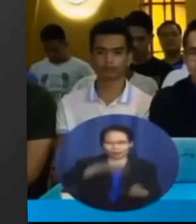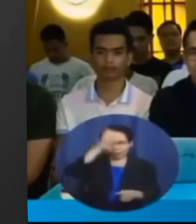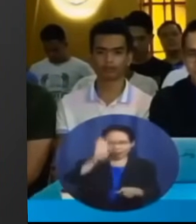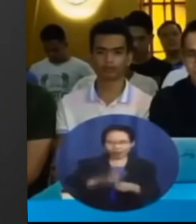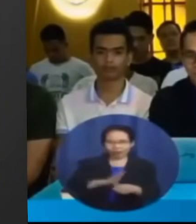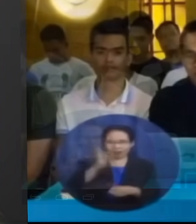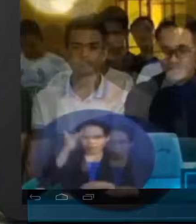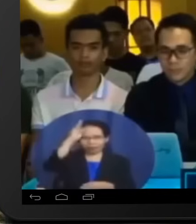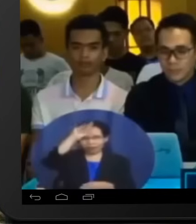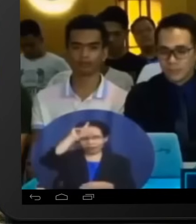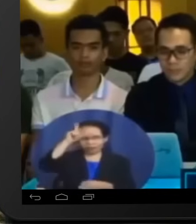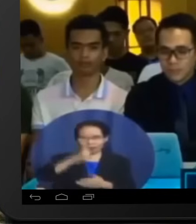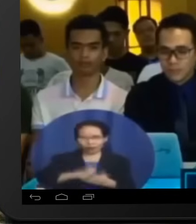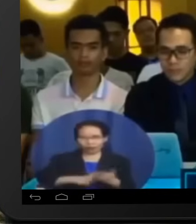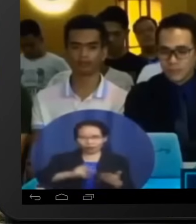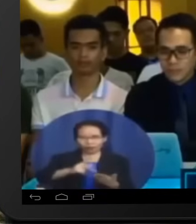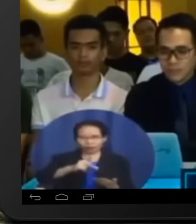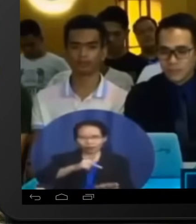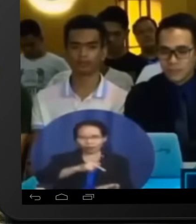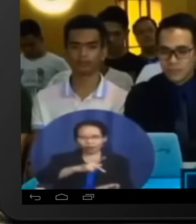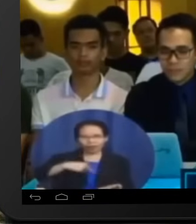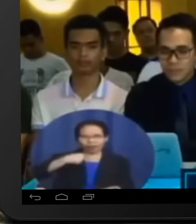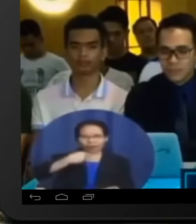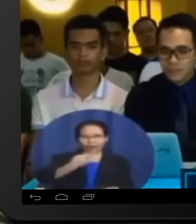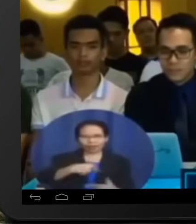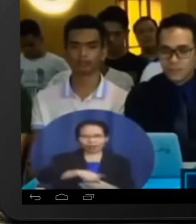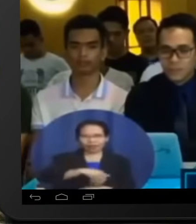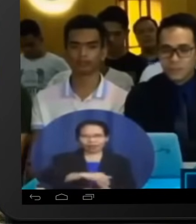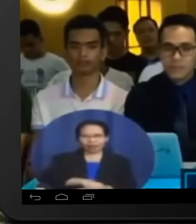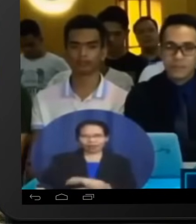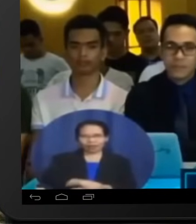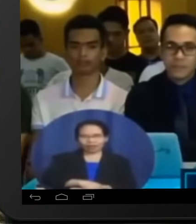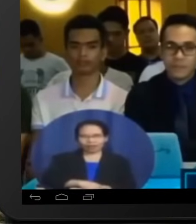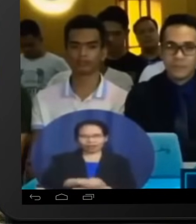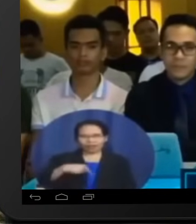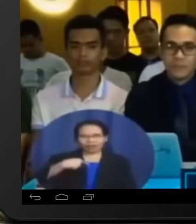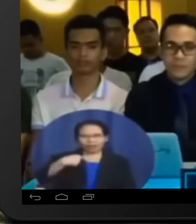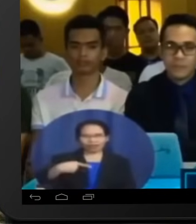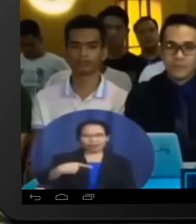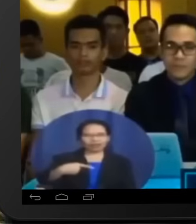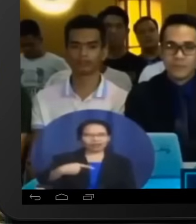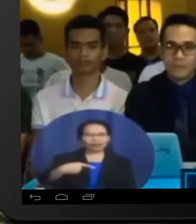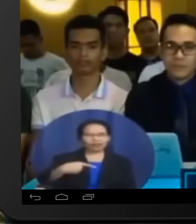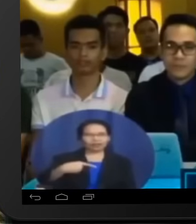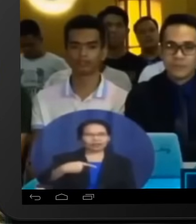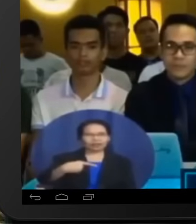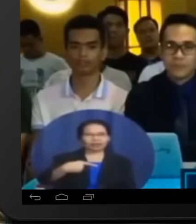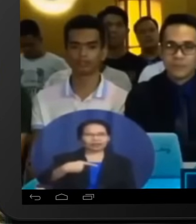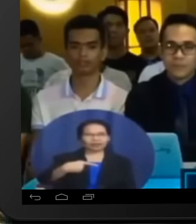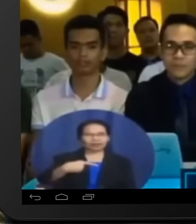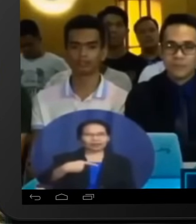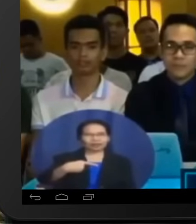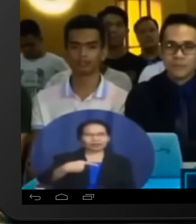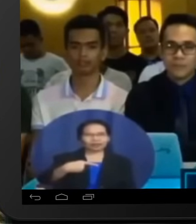na yon? May kawikaan ganun sa English eh. And the beauty is in the eye of the